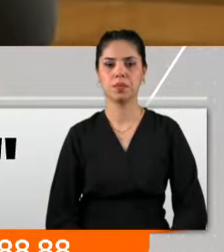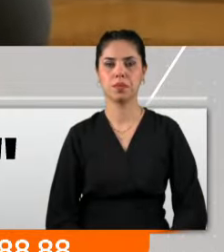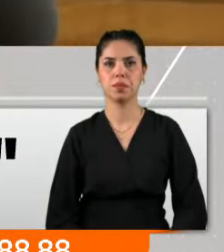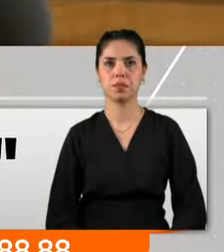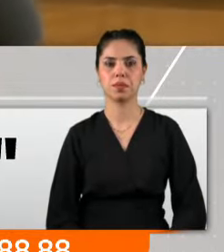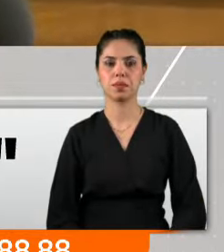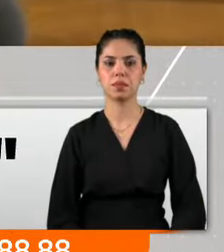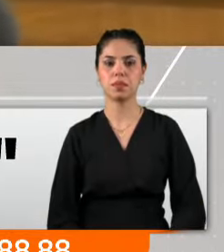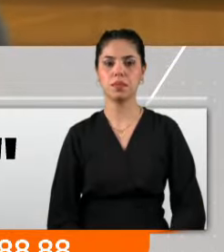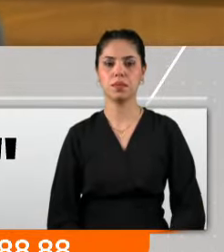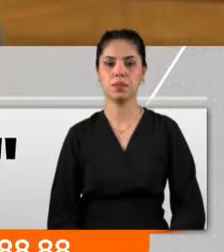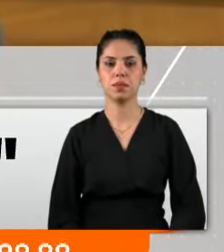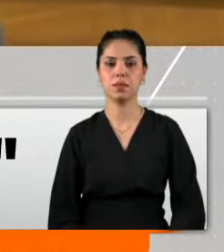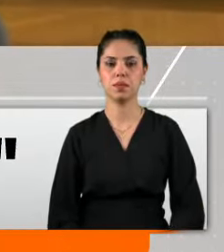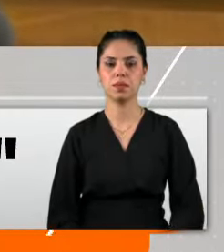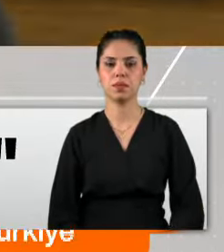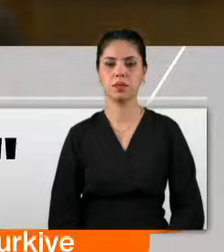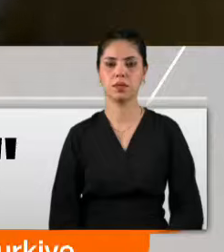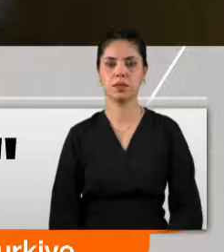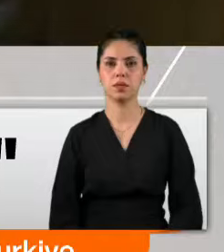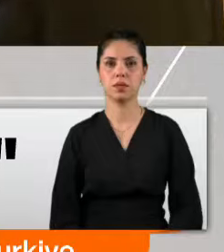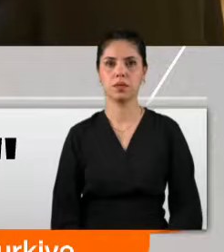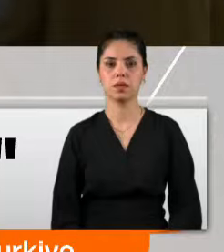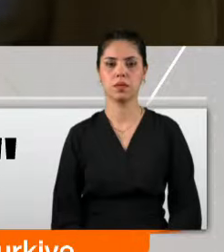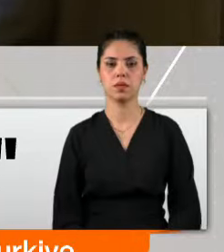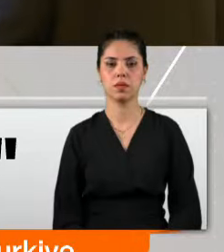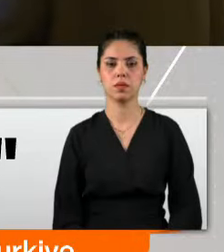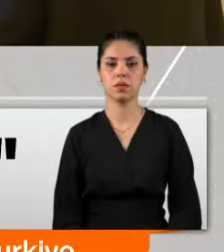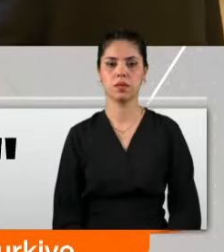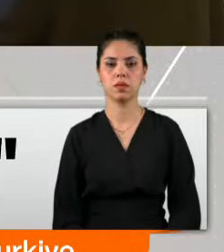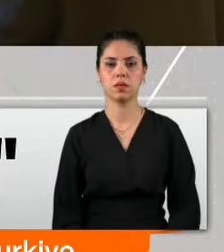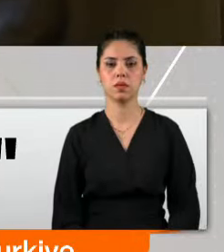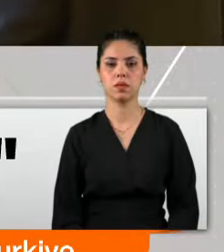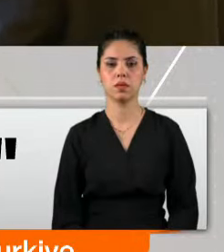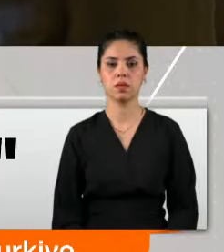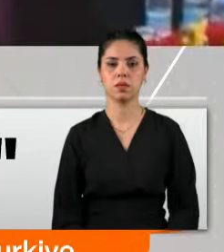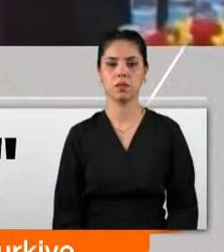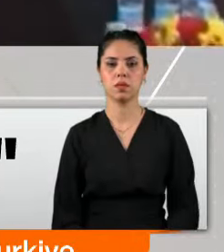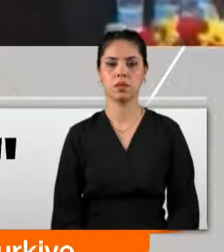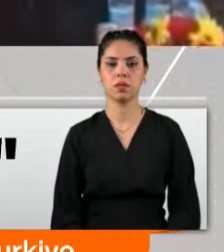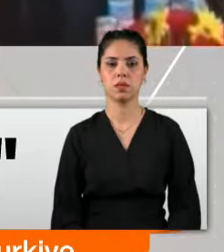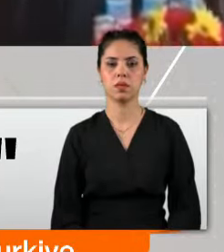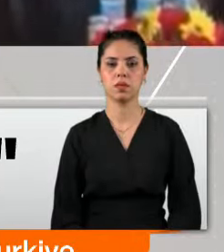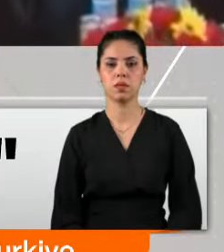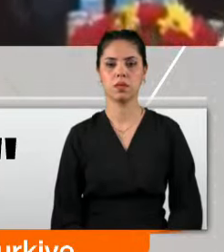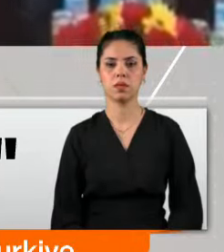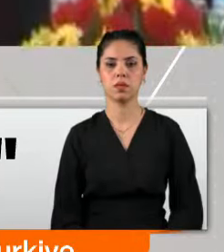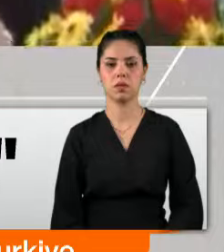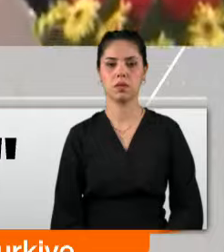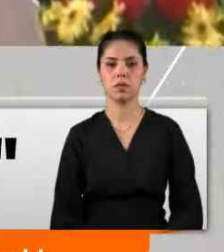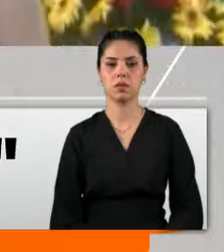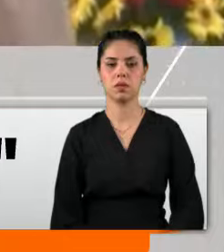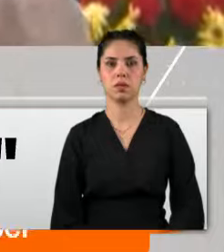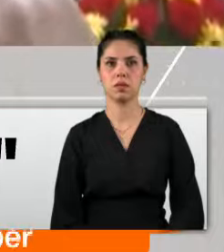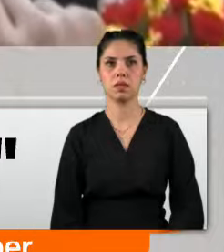söylemedi? Niye Meral Danış Beştaş'a oy verin diye kendi partisine oy istemedi? Arkadaşlar, milletin aklıyla oynamasınlar artık. Olan